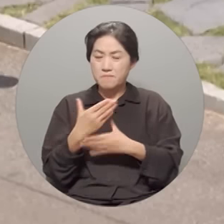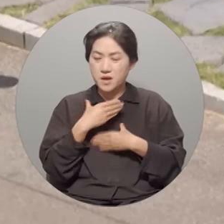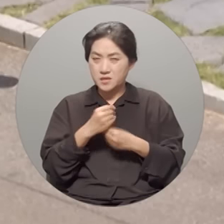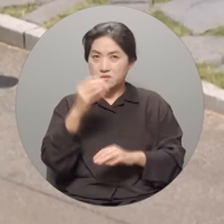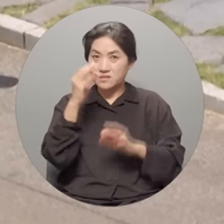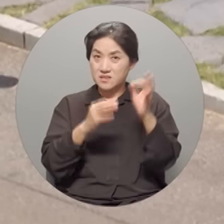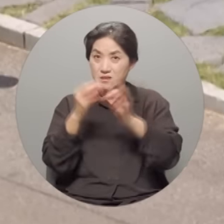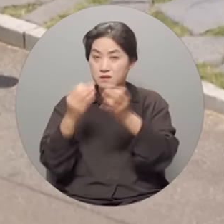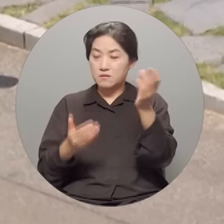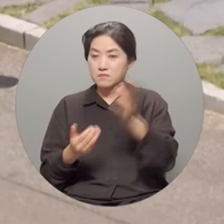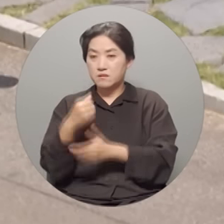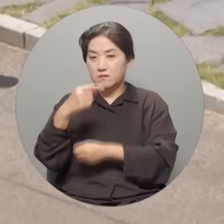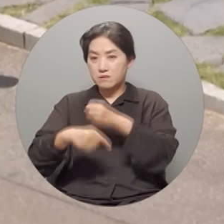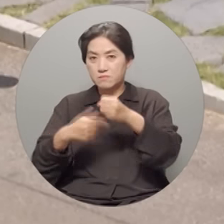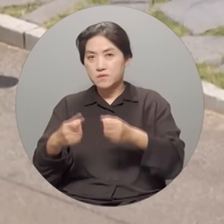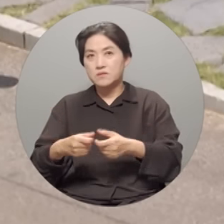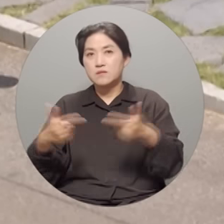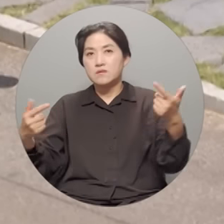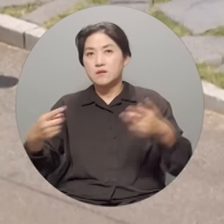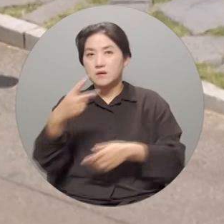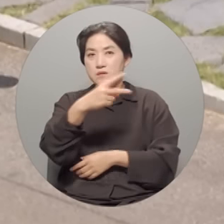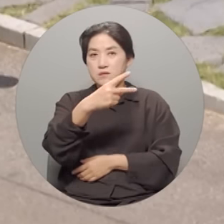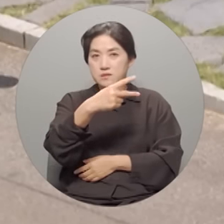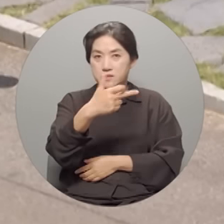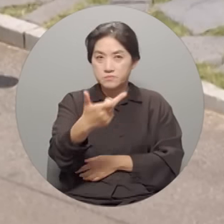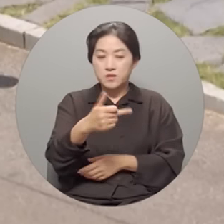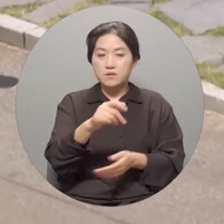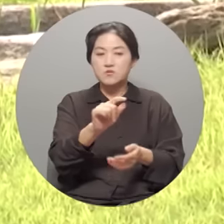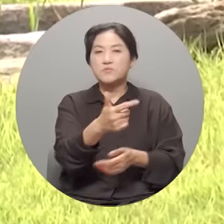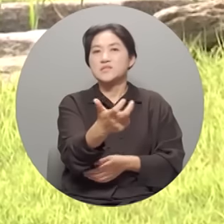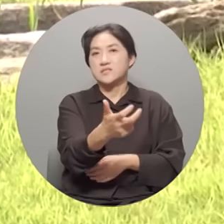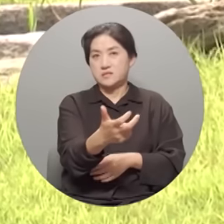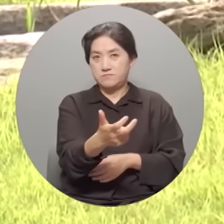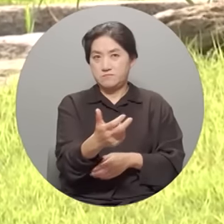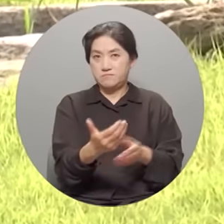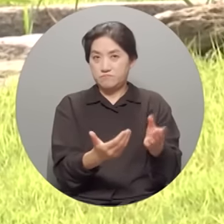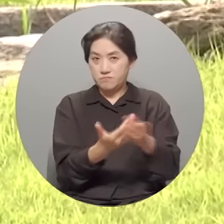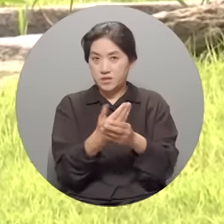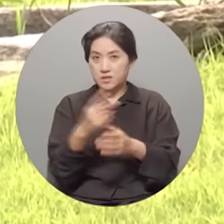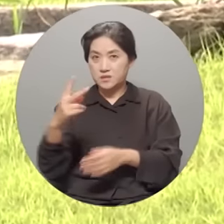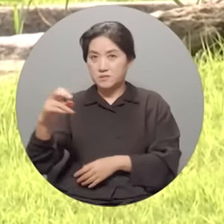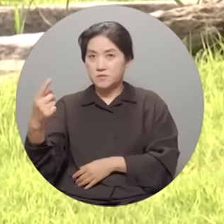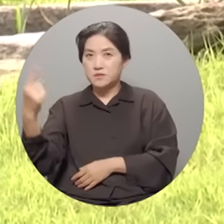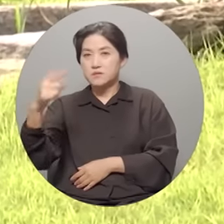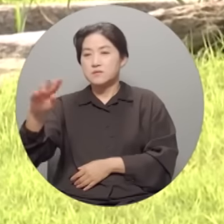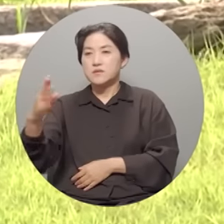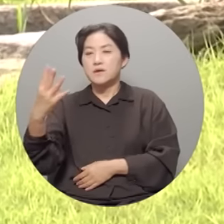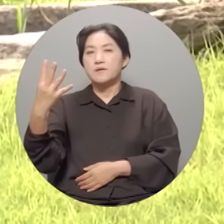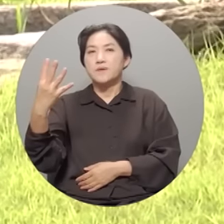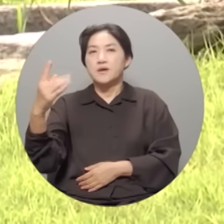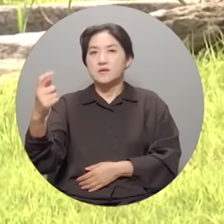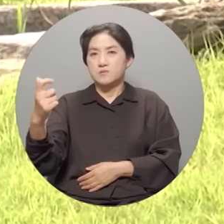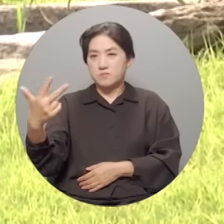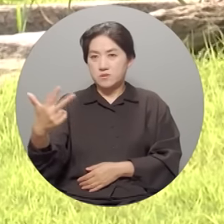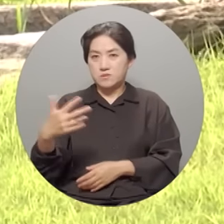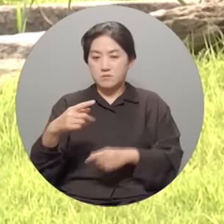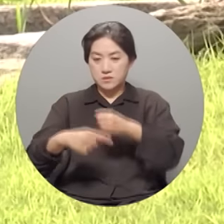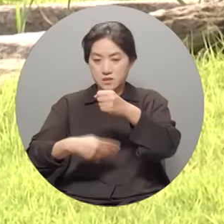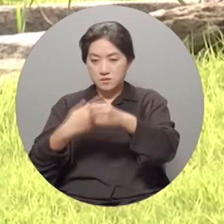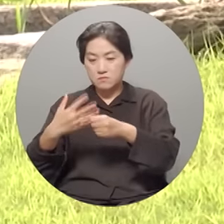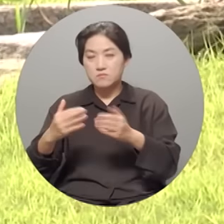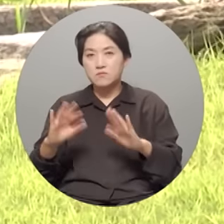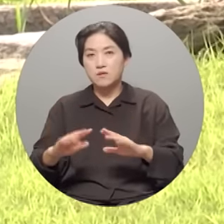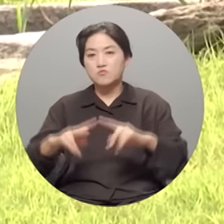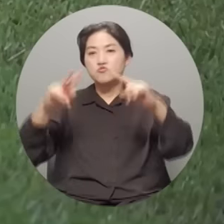늘고 있습니다. 지난 2017년 670여 건에서 2021년에 1,467건으로 4년 만에 2배